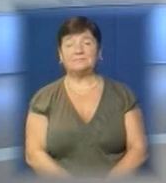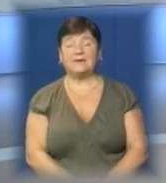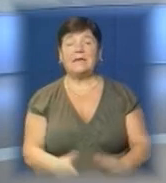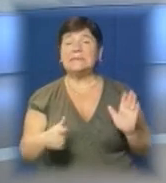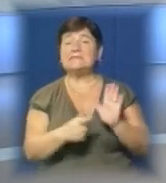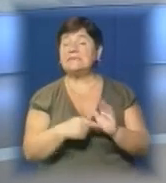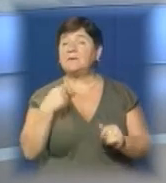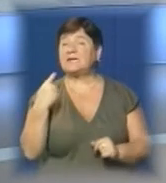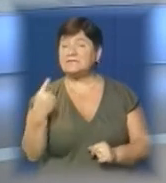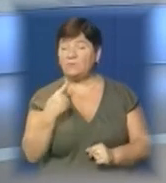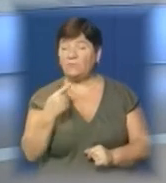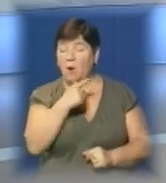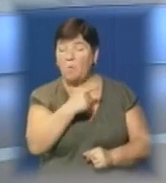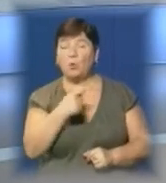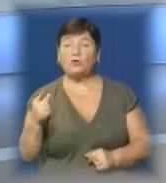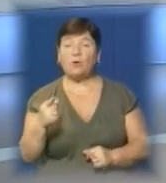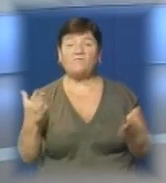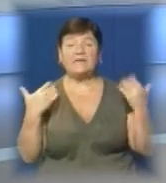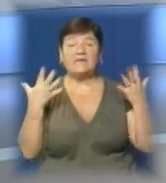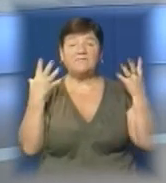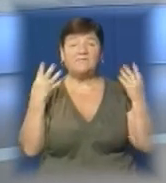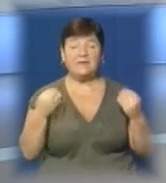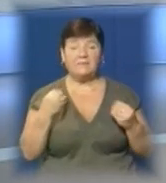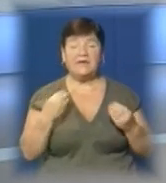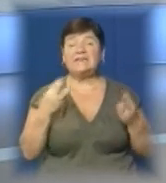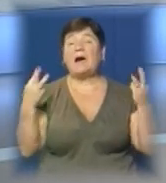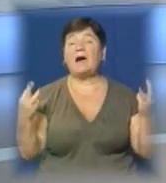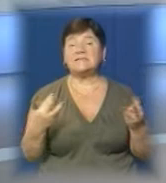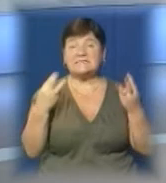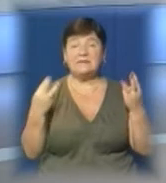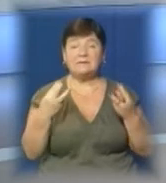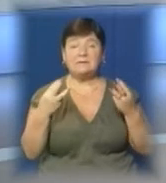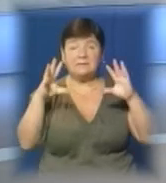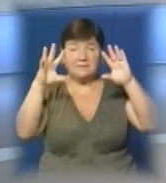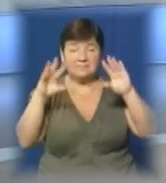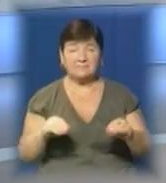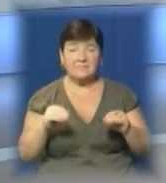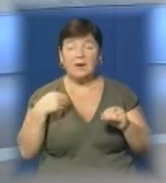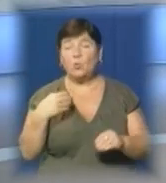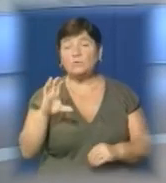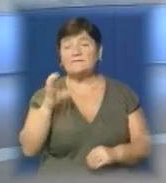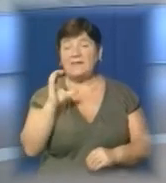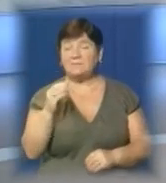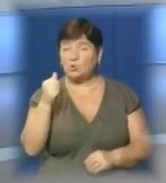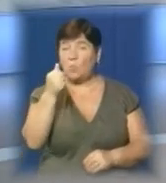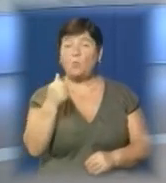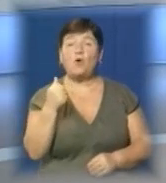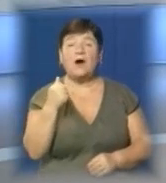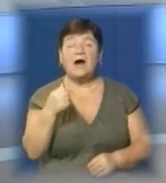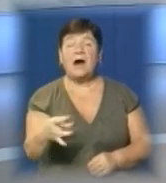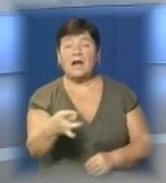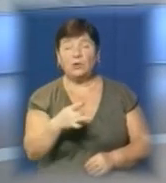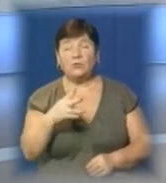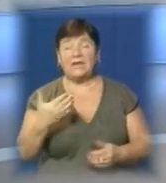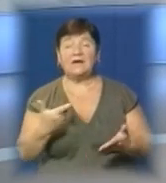Сім разів протягом вихідних рятувальники Закарпаття виїжджали на гасіння пожеж. Три з них трапилися у Свалявському районі, де горіли